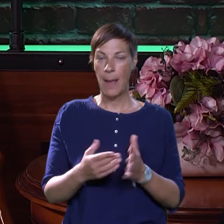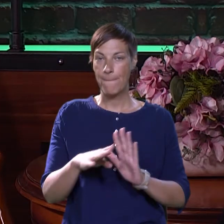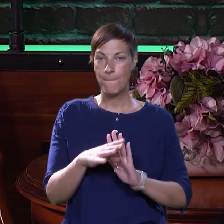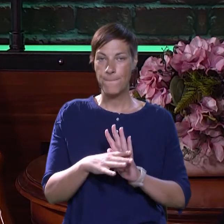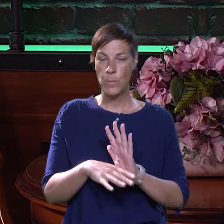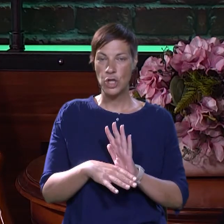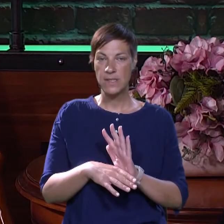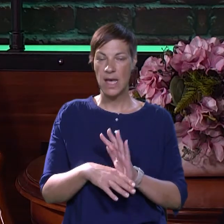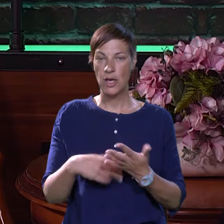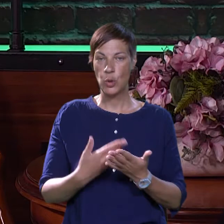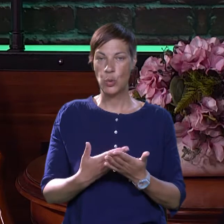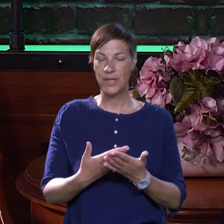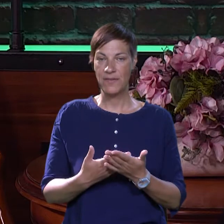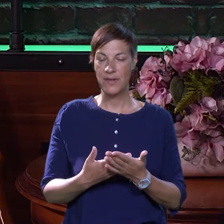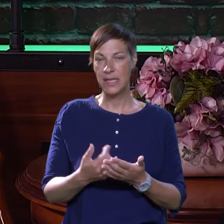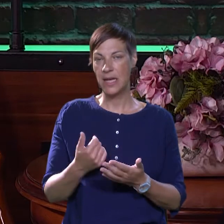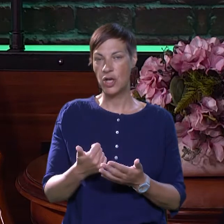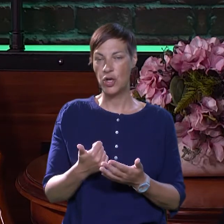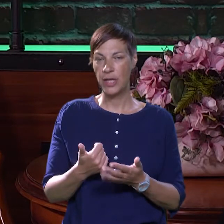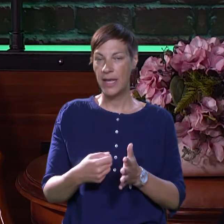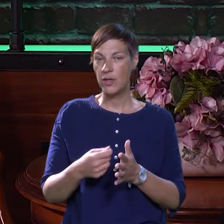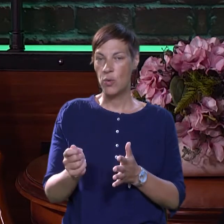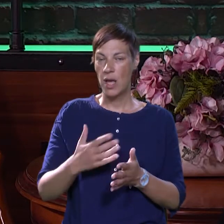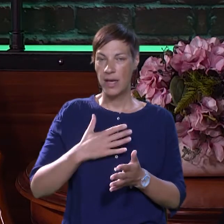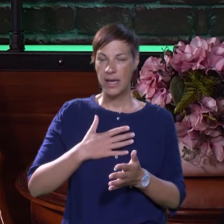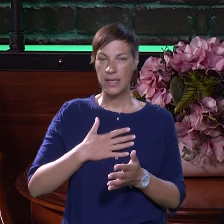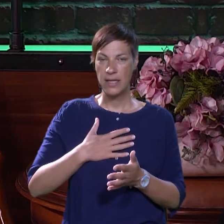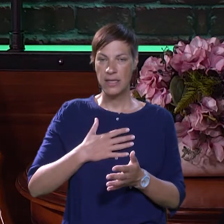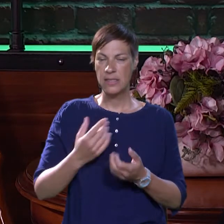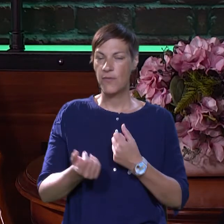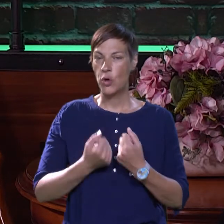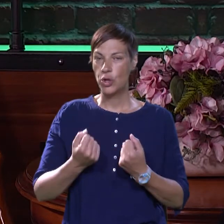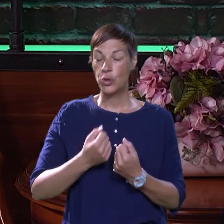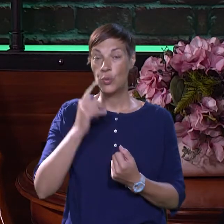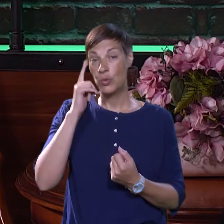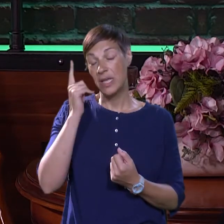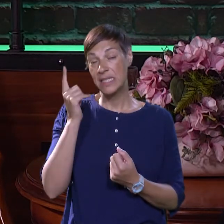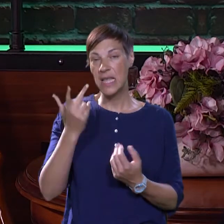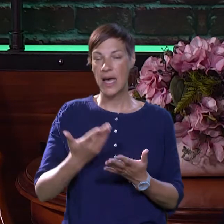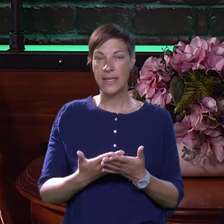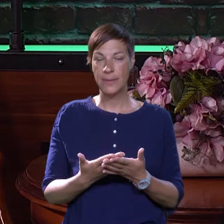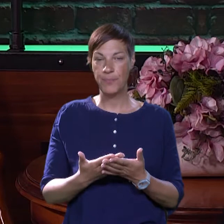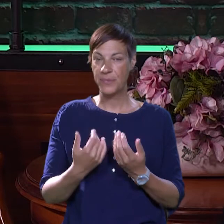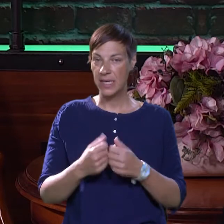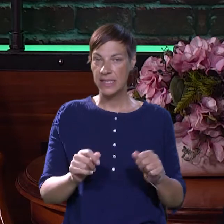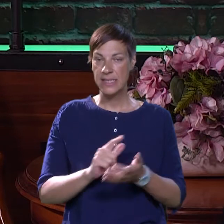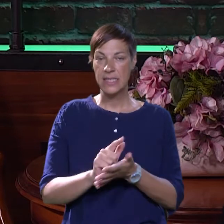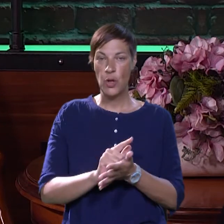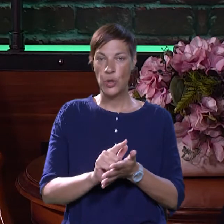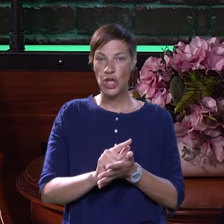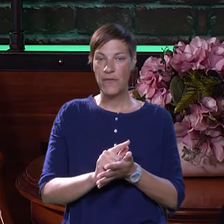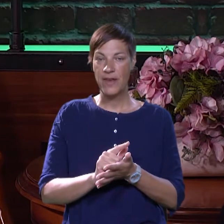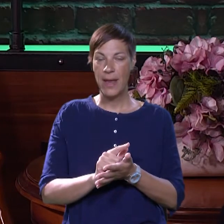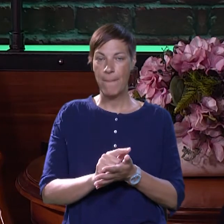po zakonu definirano jedno ulaganje svog truda, znanja, vještine i slobodnog